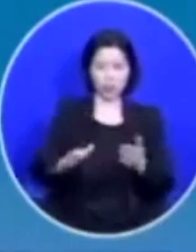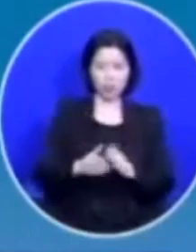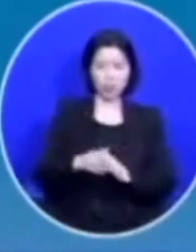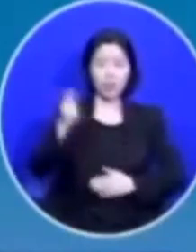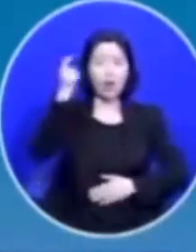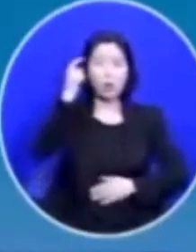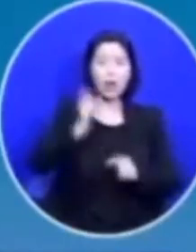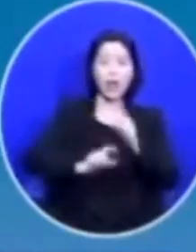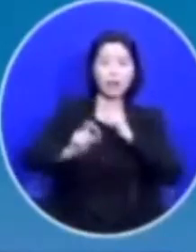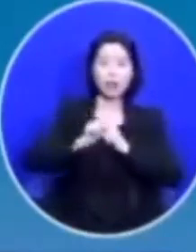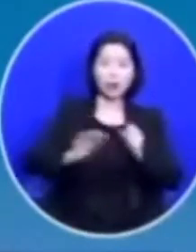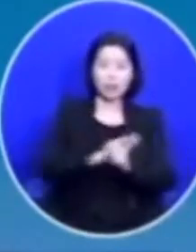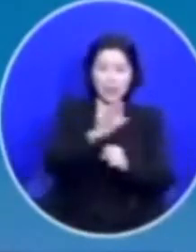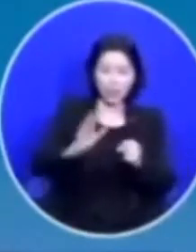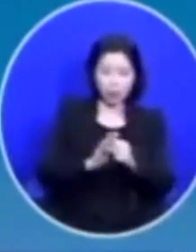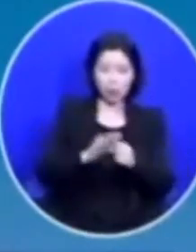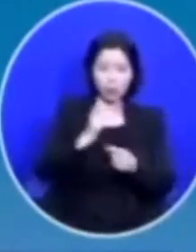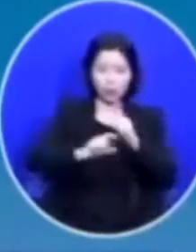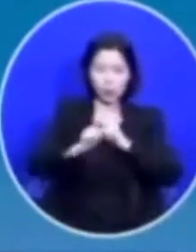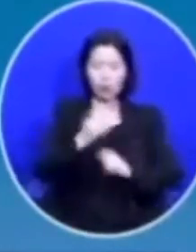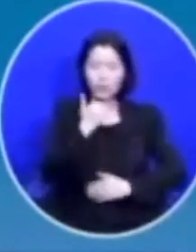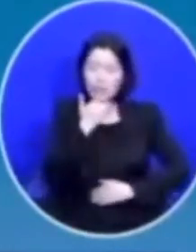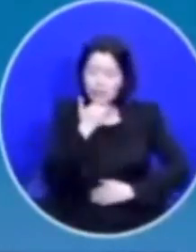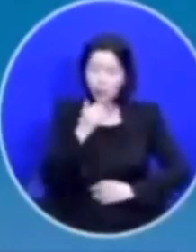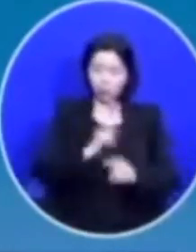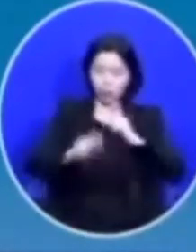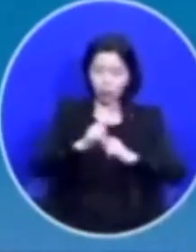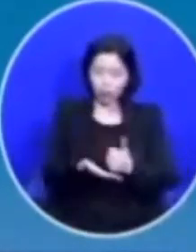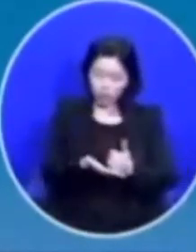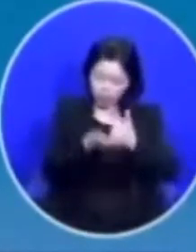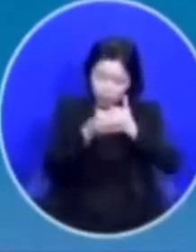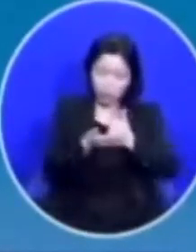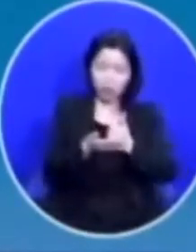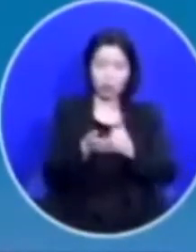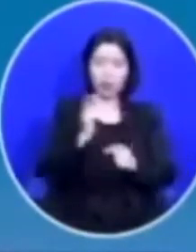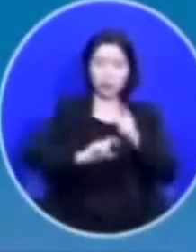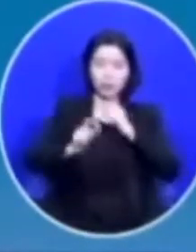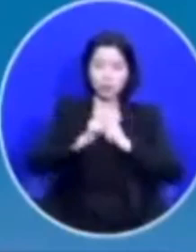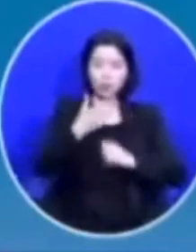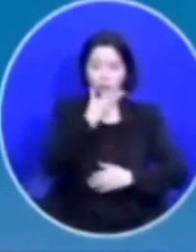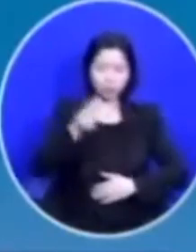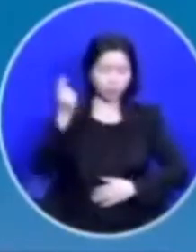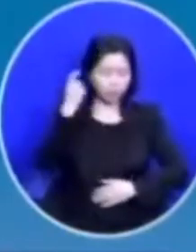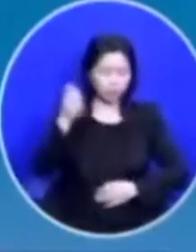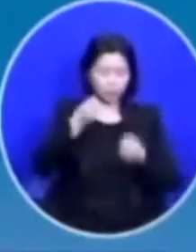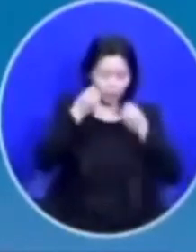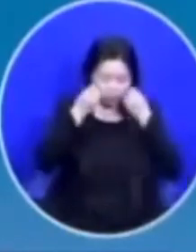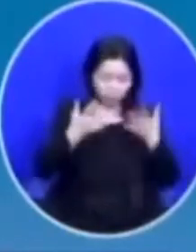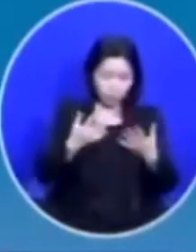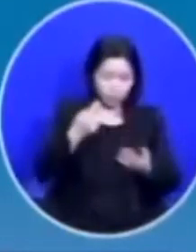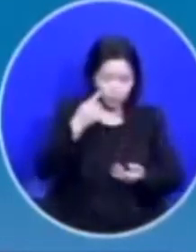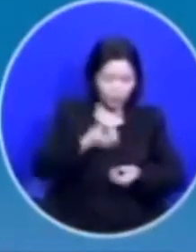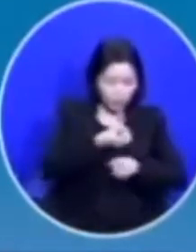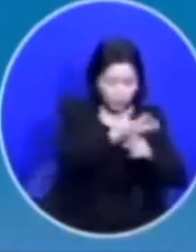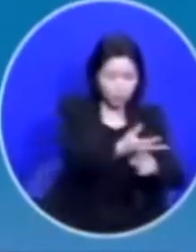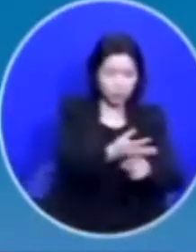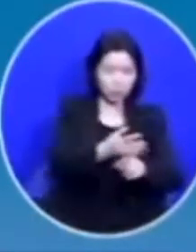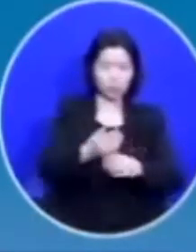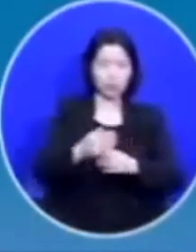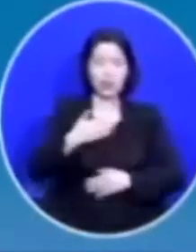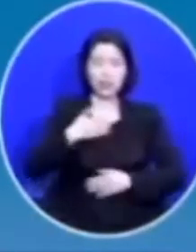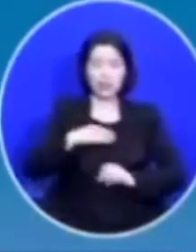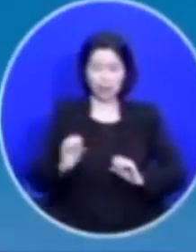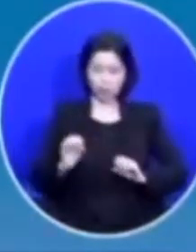왜 더 사랑하고 더 기다려 주고 더 섬기고 더 섯 더 복음을 분명하게 전해주고 나로 인하여